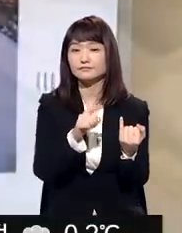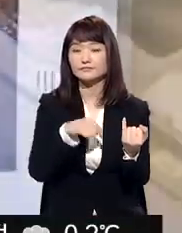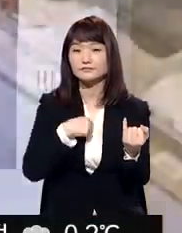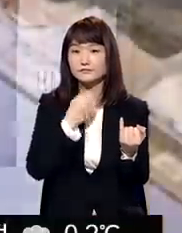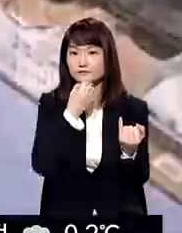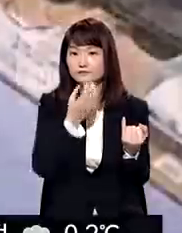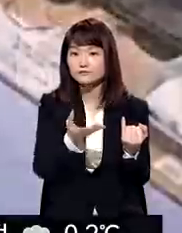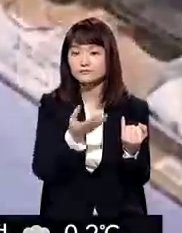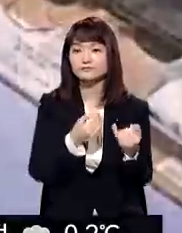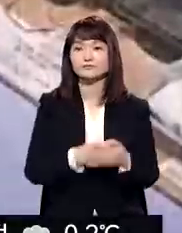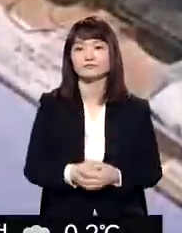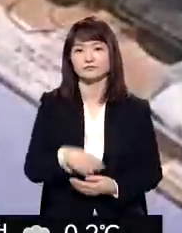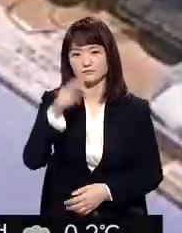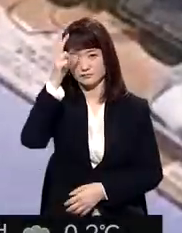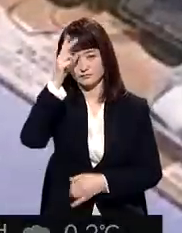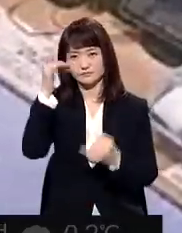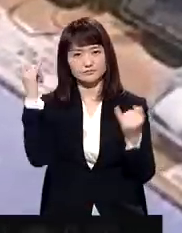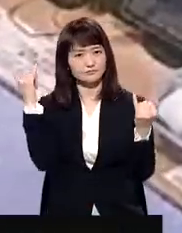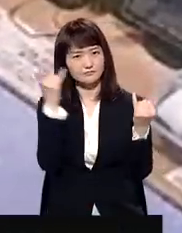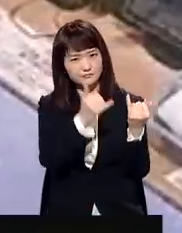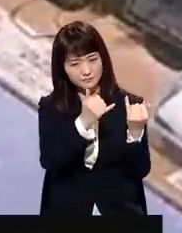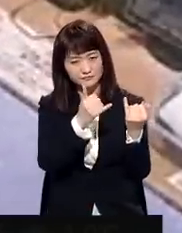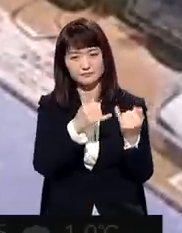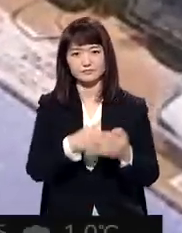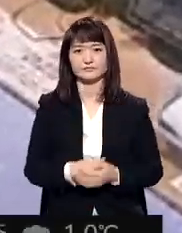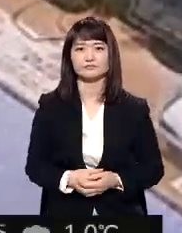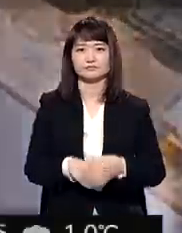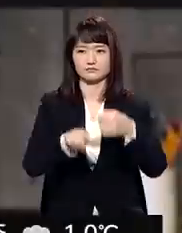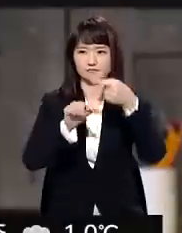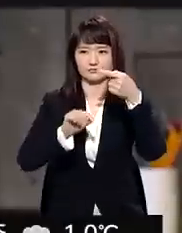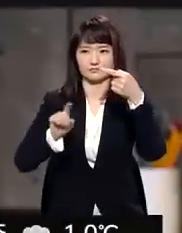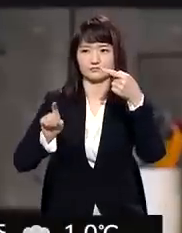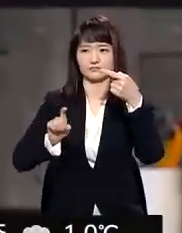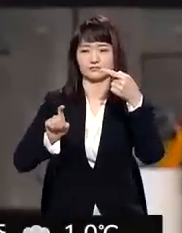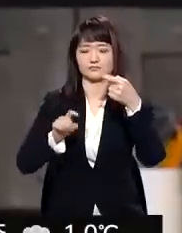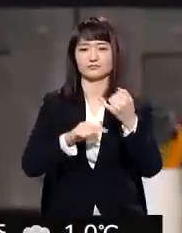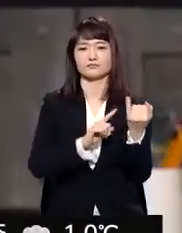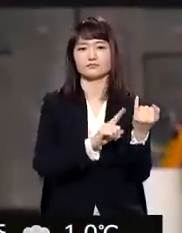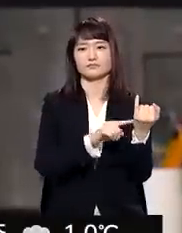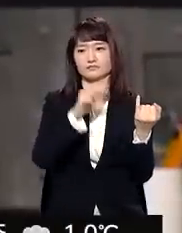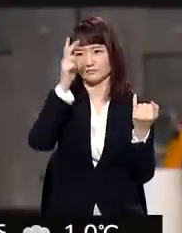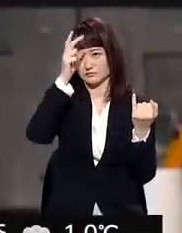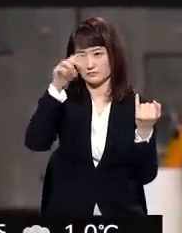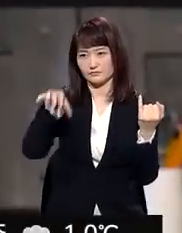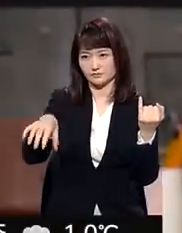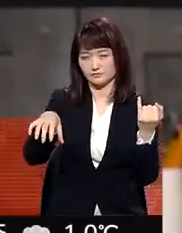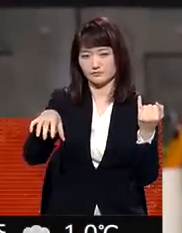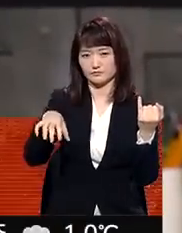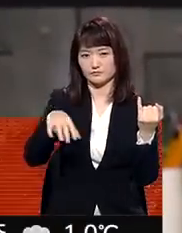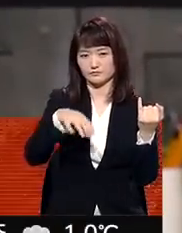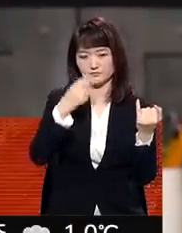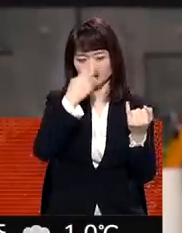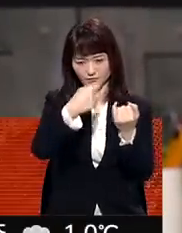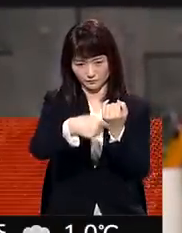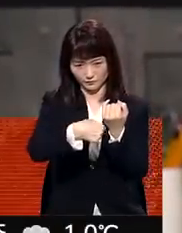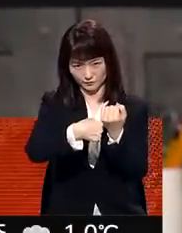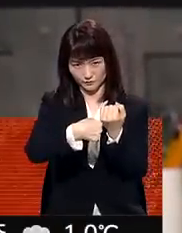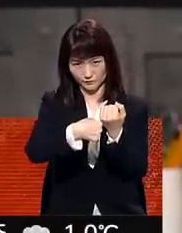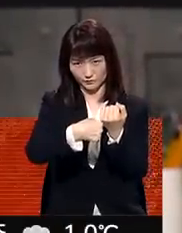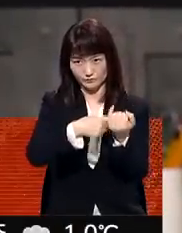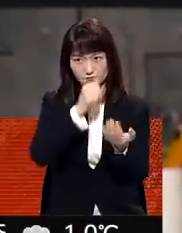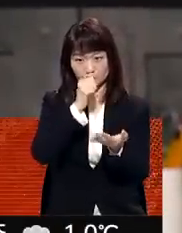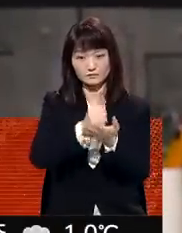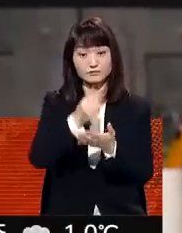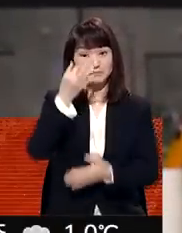자수했습니까 저 경찰에서 연락하기 때문에 실수를 했는데요 1월 10일 날 여성이 이제 경찰서에서 조사를 받았습니다 범죄